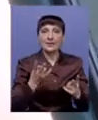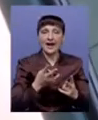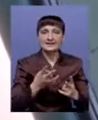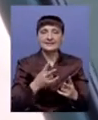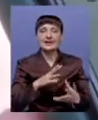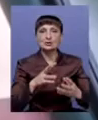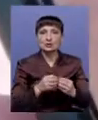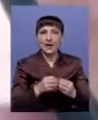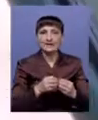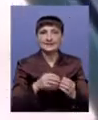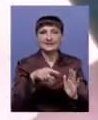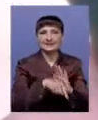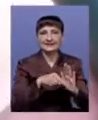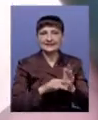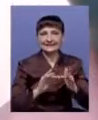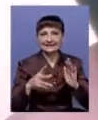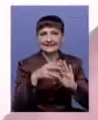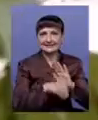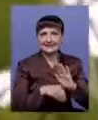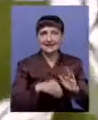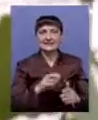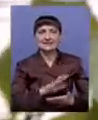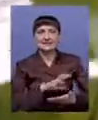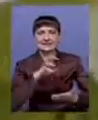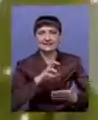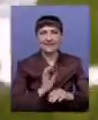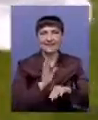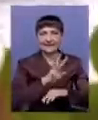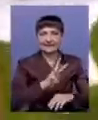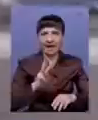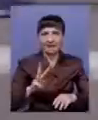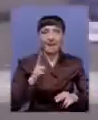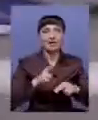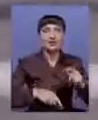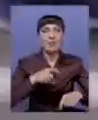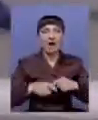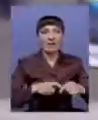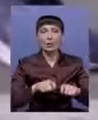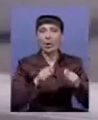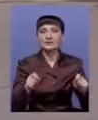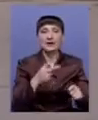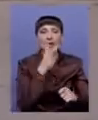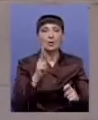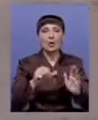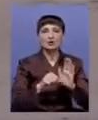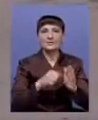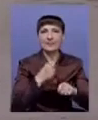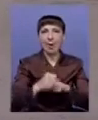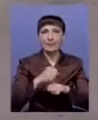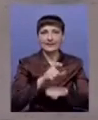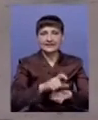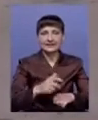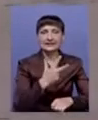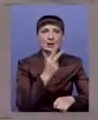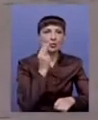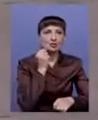загрузить результаты своих забегов, время и скриншот с трекера на сайт. По окончании марафона организаторы определят 6 победителей. 3